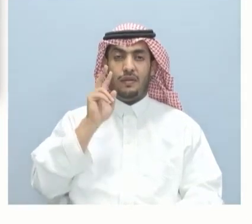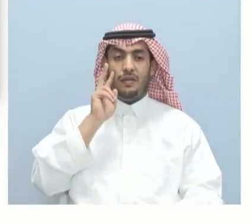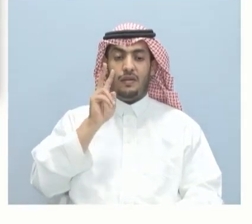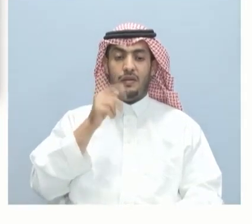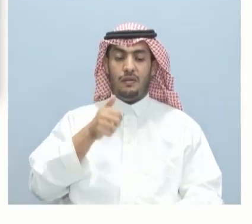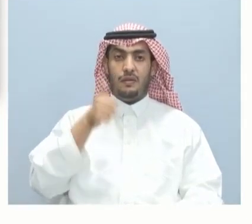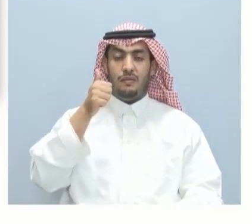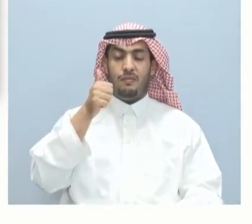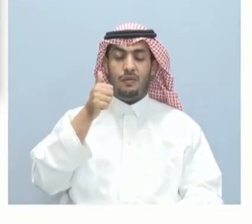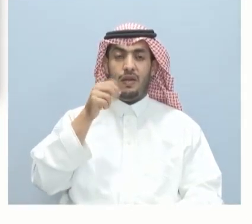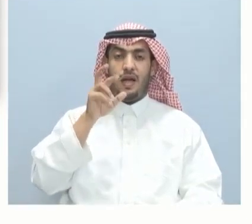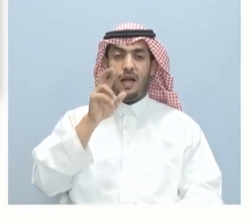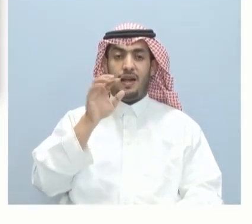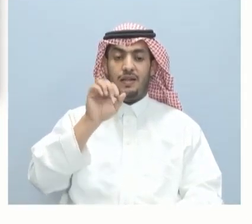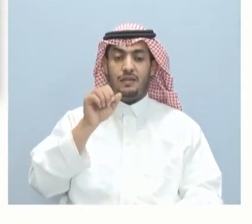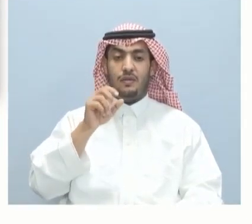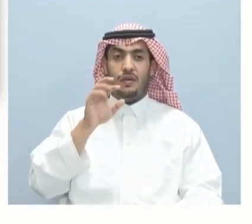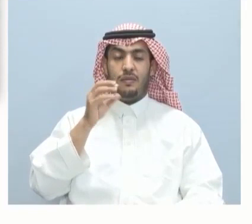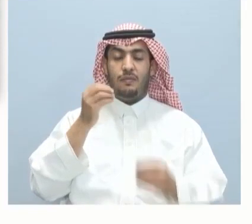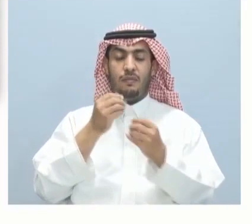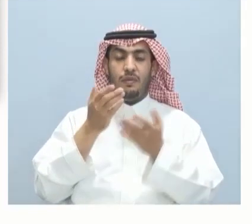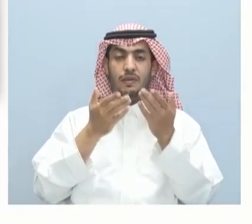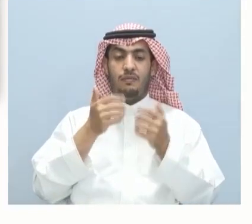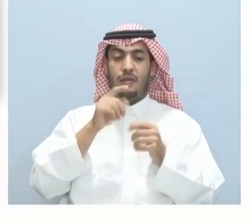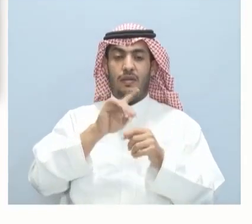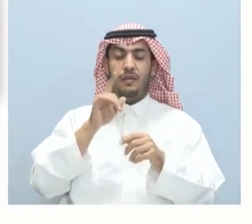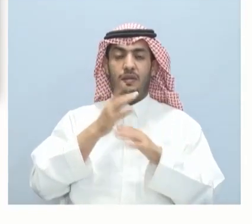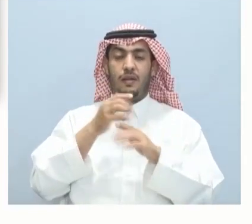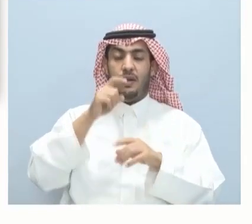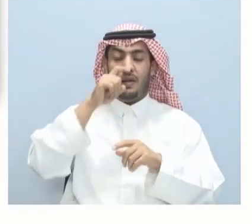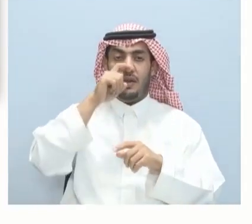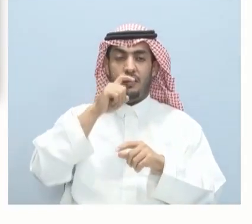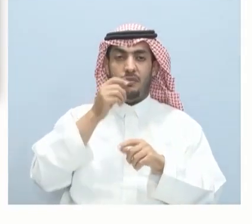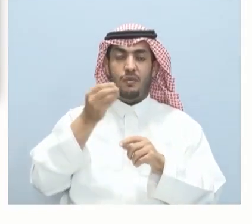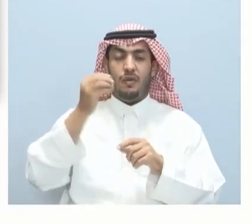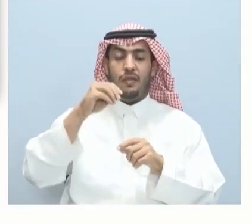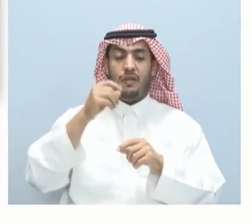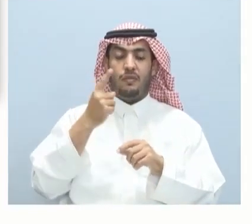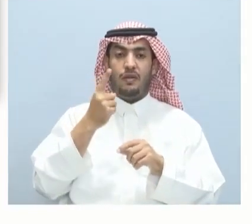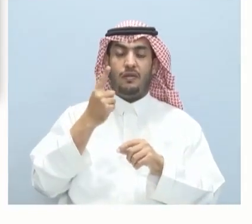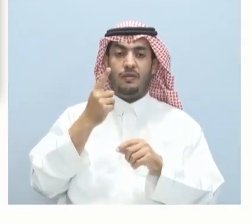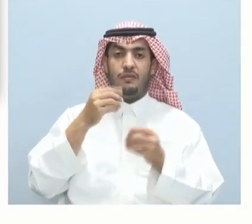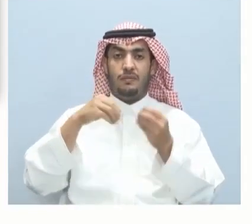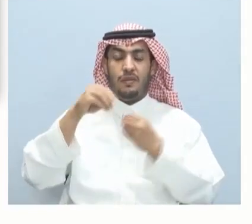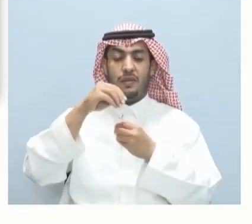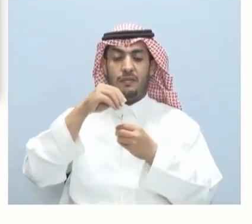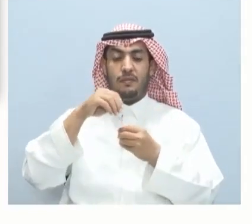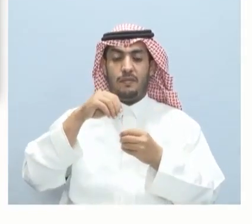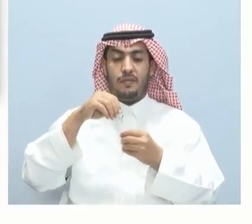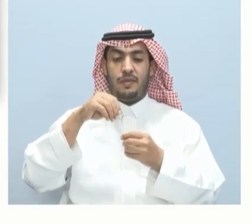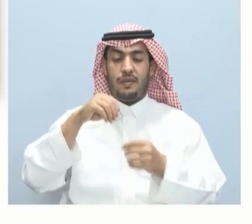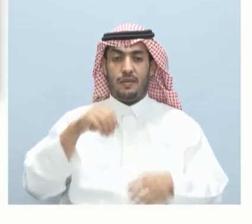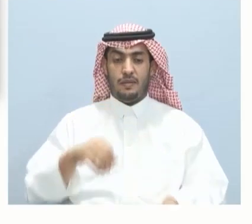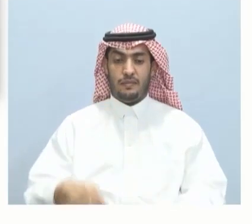هل استطيع ايجاد الار اس والار ال من المعادله لا لابد ان اعوض بواحده بدلاله الاخرى اكتب ان